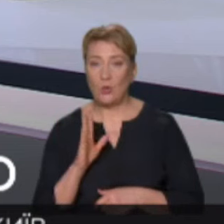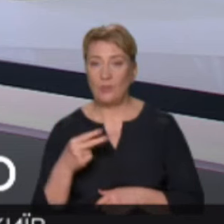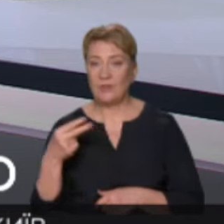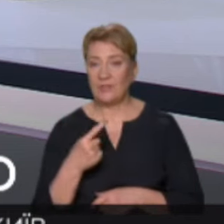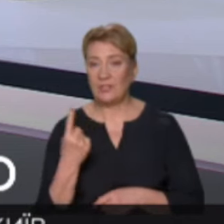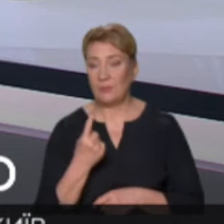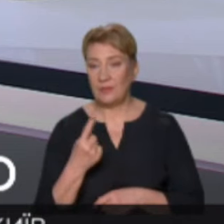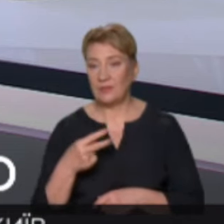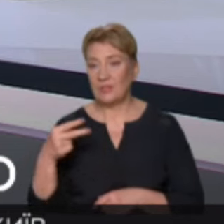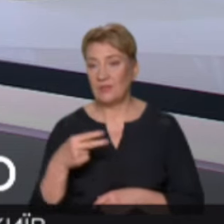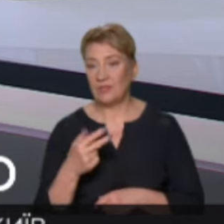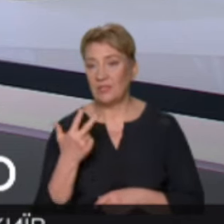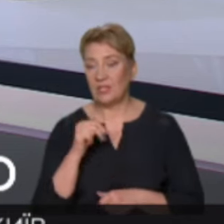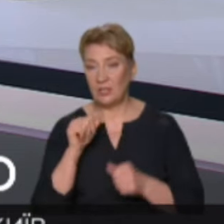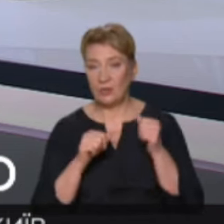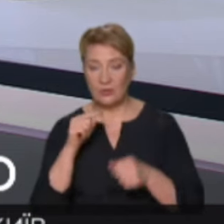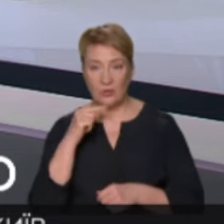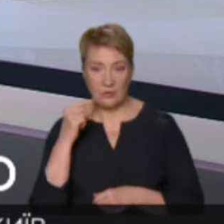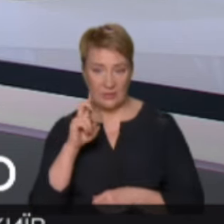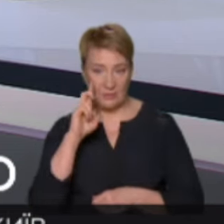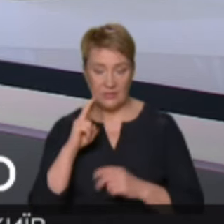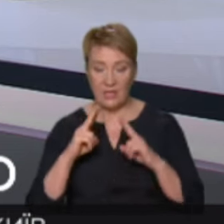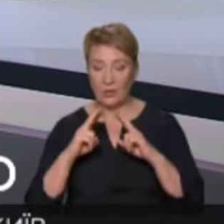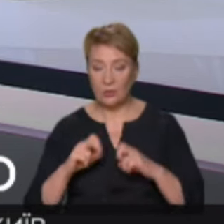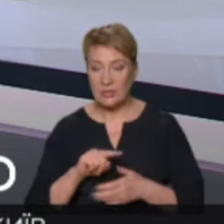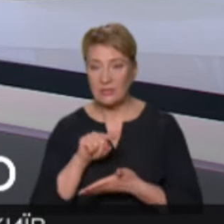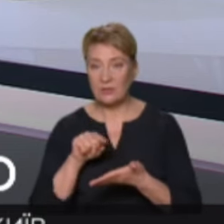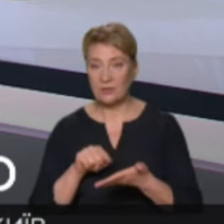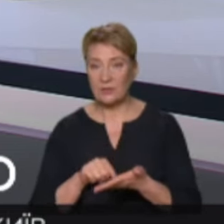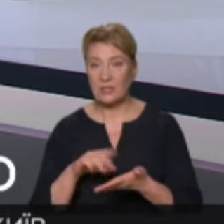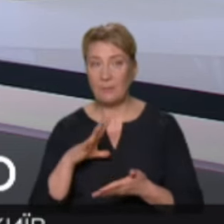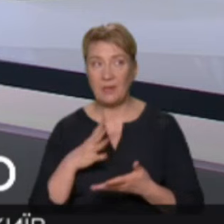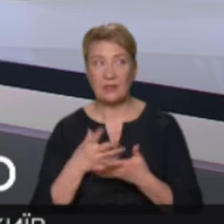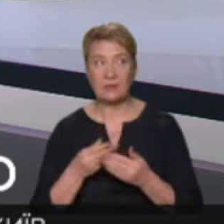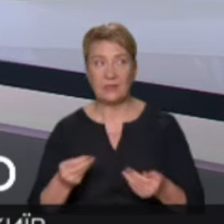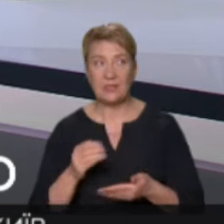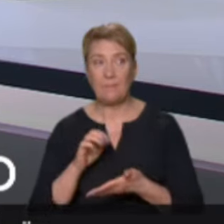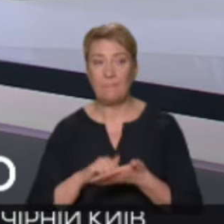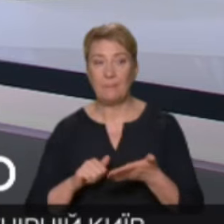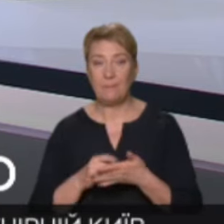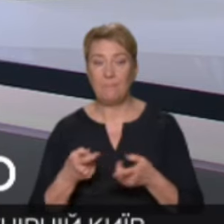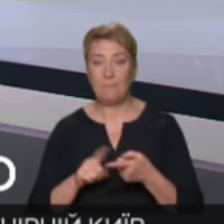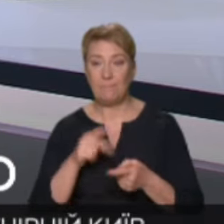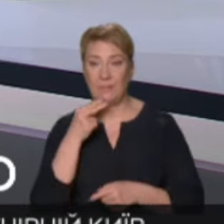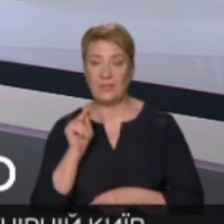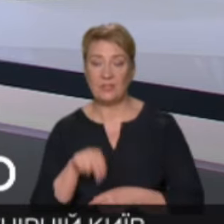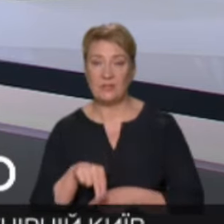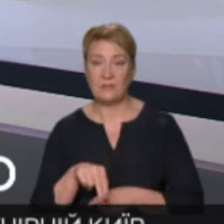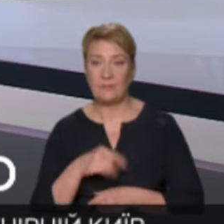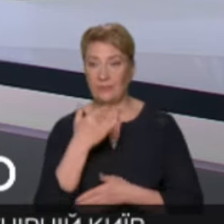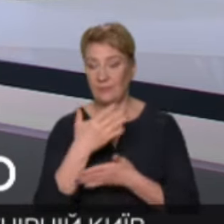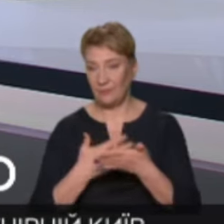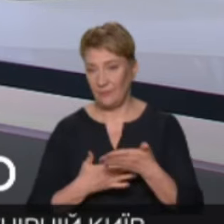чи в 2003-му році в Російській Федерації досліджував це питання. Був канонізований, тобто причислений до причислений к ліку